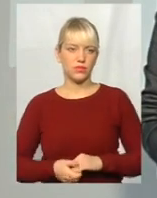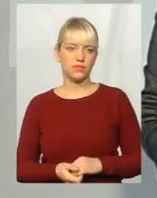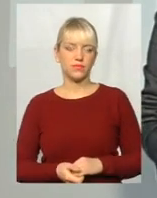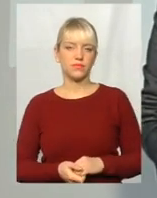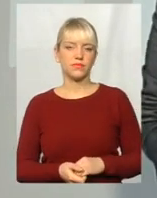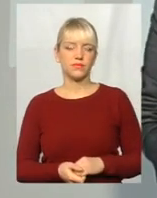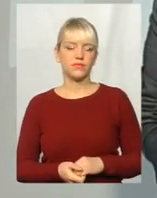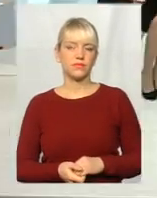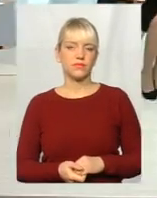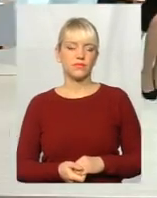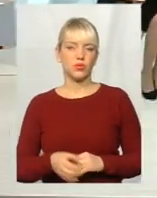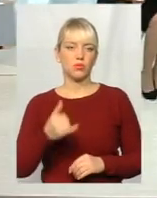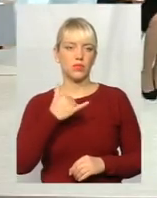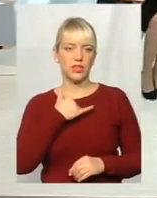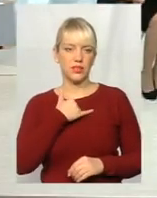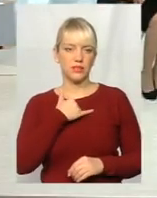їхати. У мене зараз